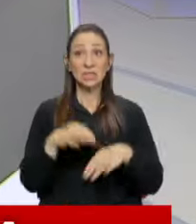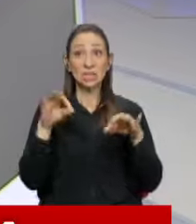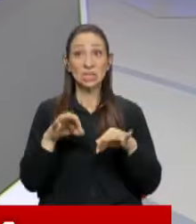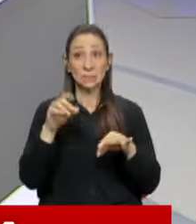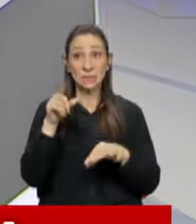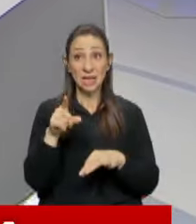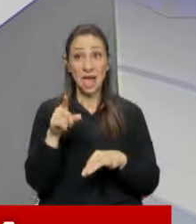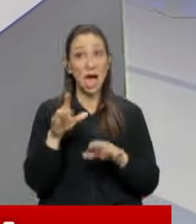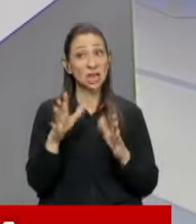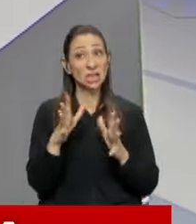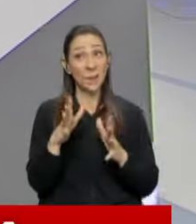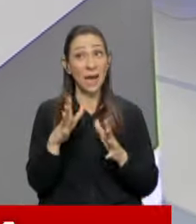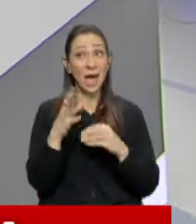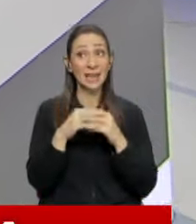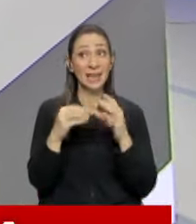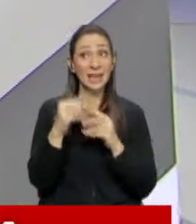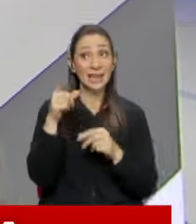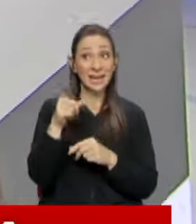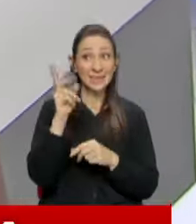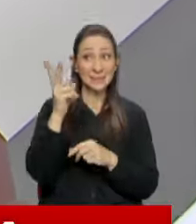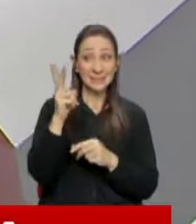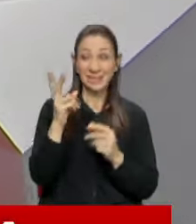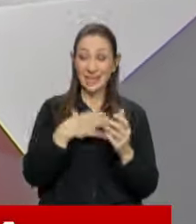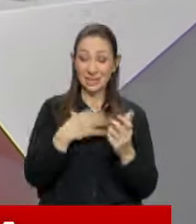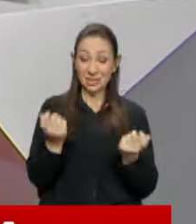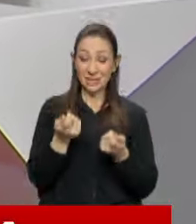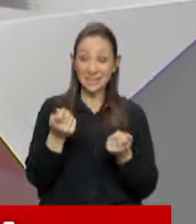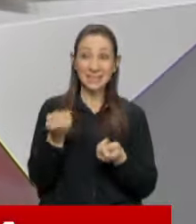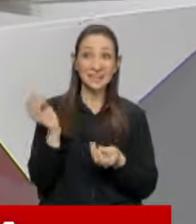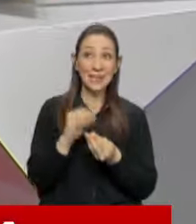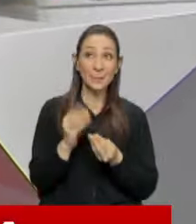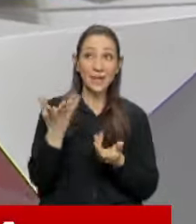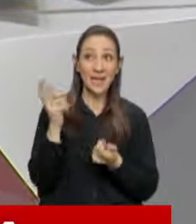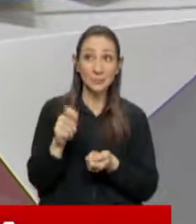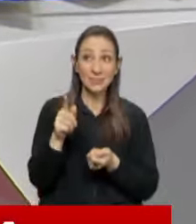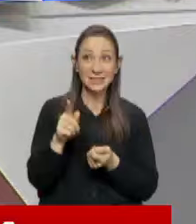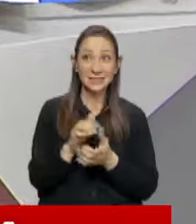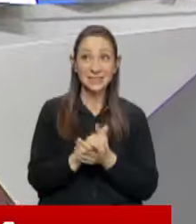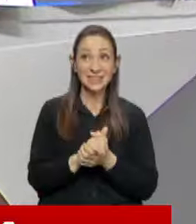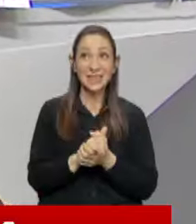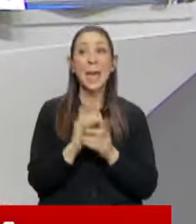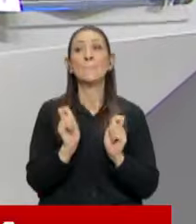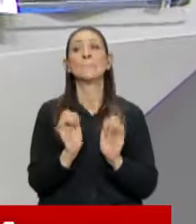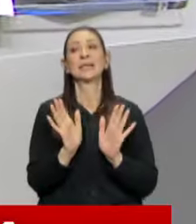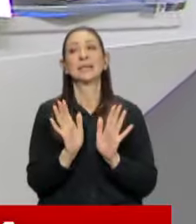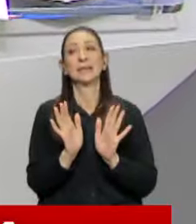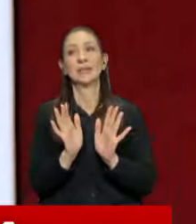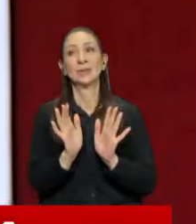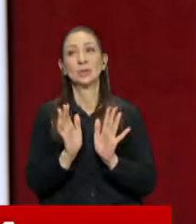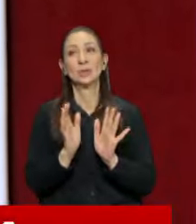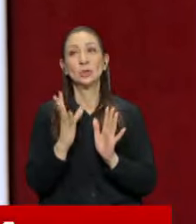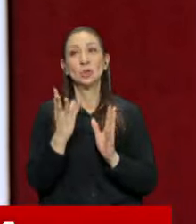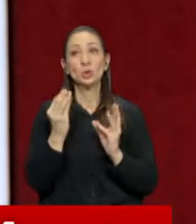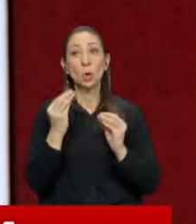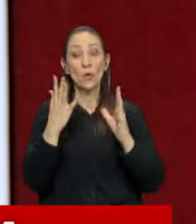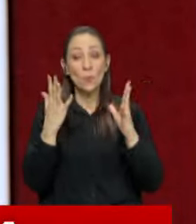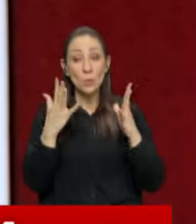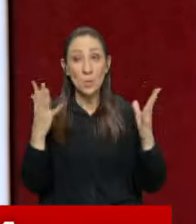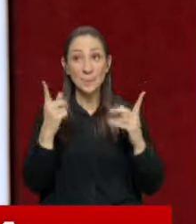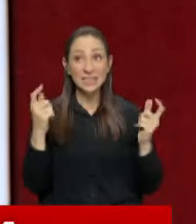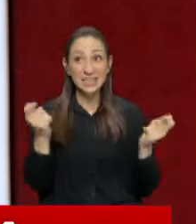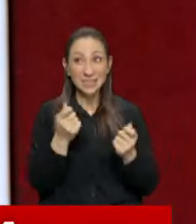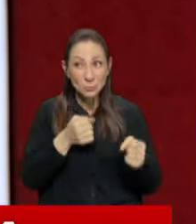Şimdi acaba Adana'da siz kendi çalışanlarınıza ne kadar zam yaptınız? Yapmadık. Çok hummalı bir şey